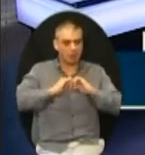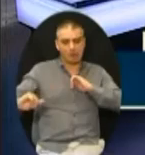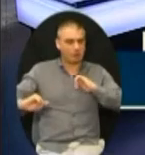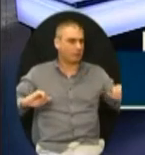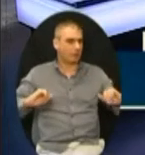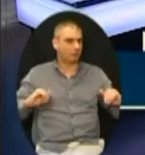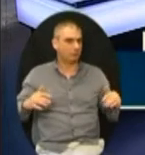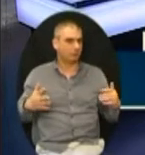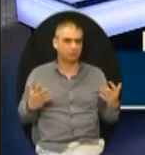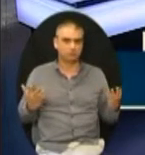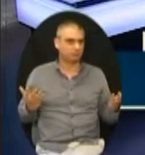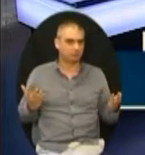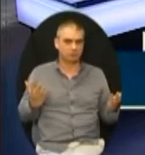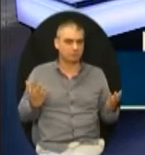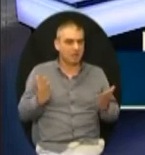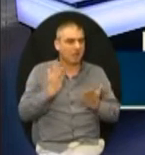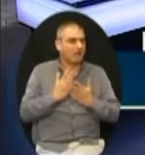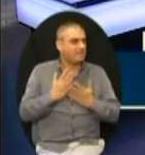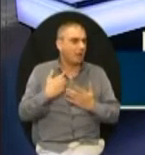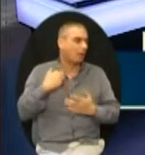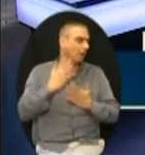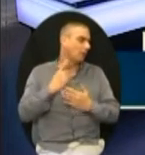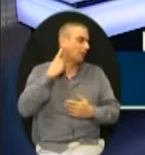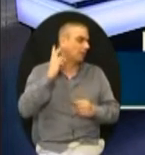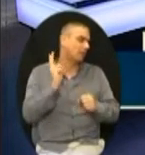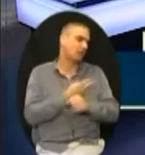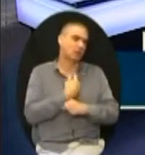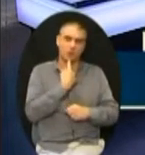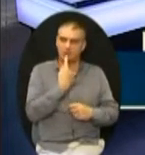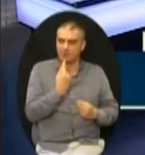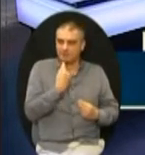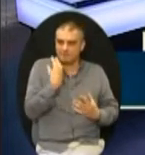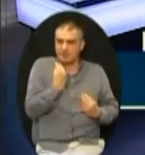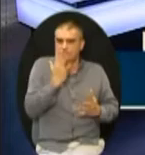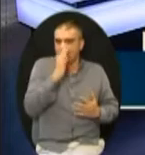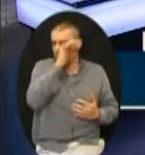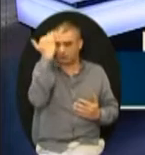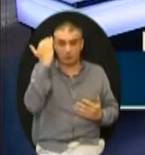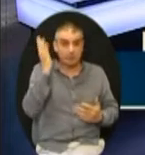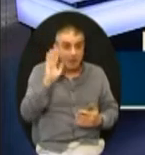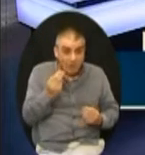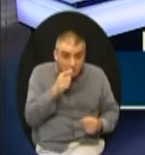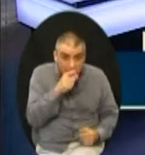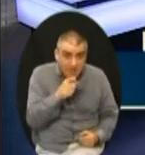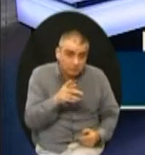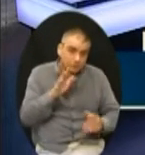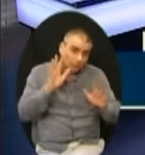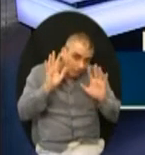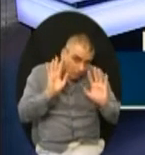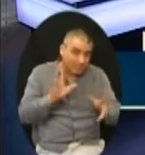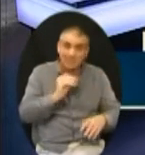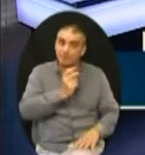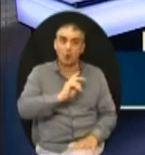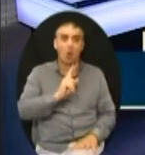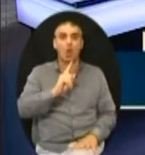קוטבית, אנחנו כבר, האוזן שלנו התרגלה לביטויים כל כך קיצוניים, שגם הדבר הזה